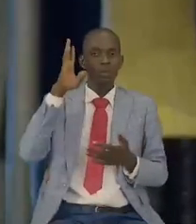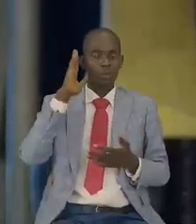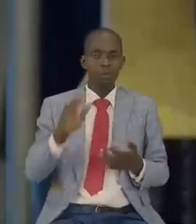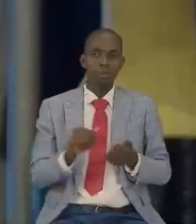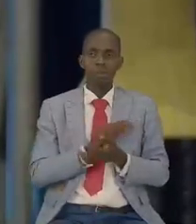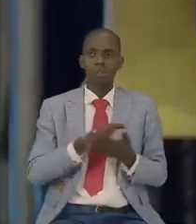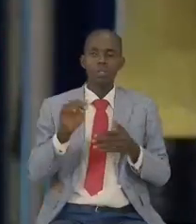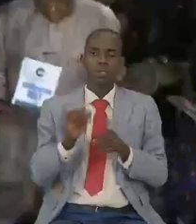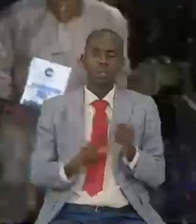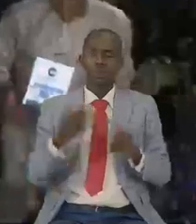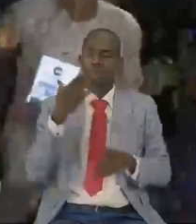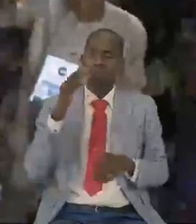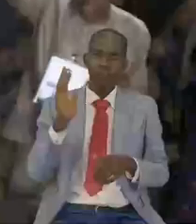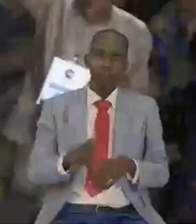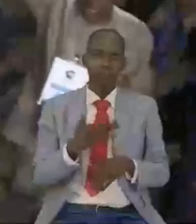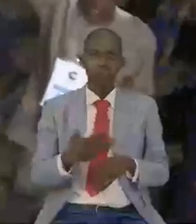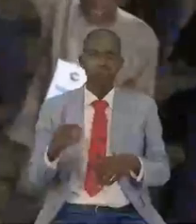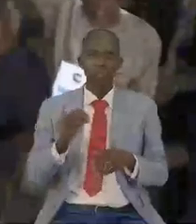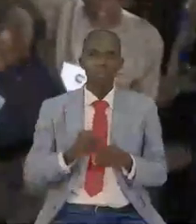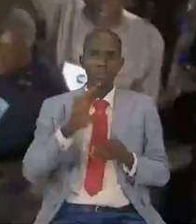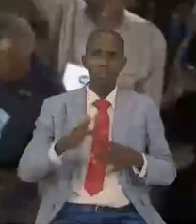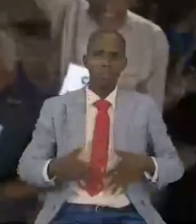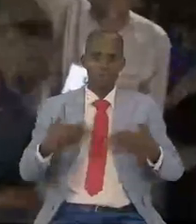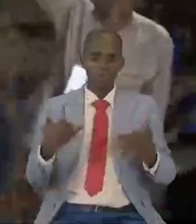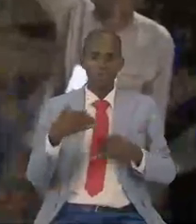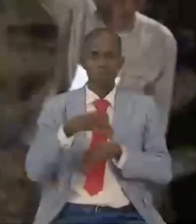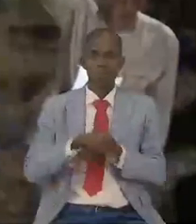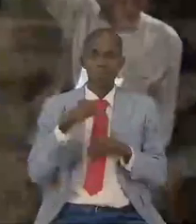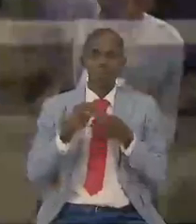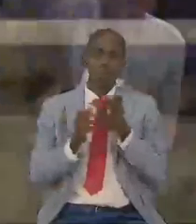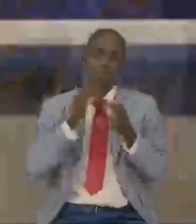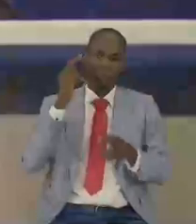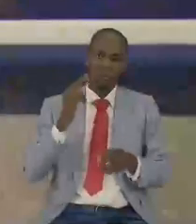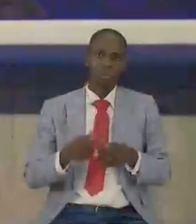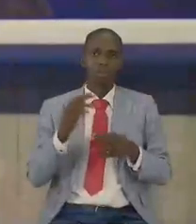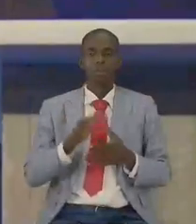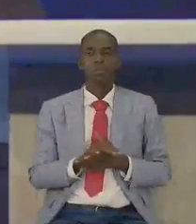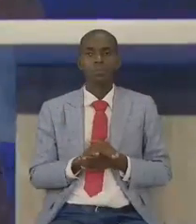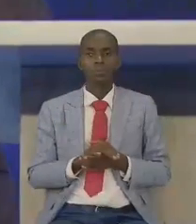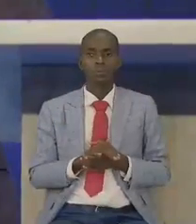Il va détruire toute mauvaise chose de votre vie ce soir au nom de Jésus.